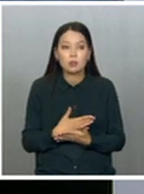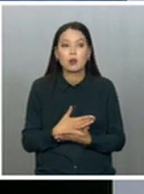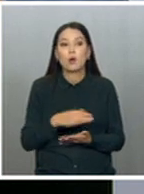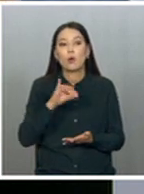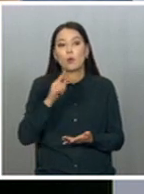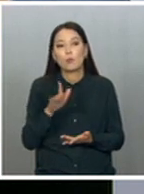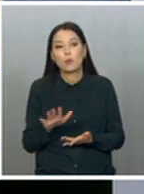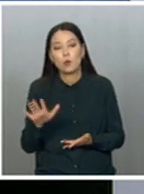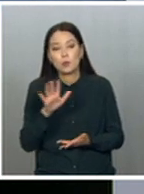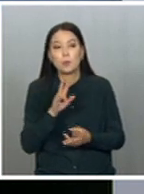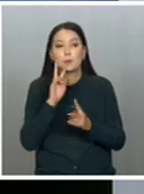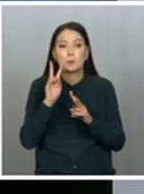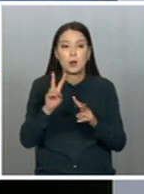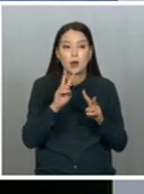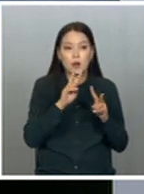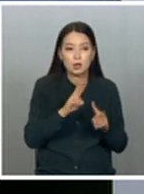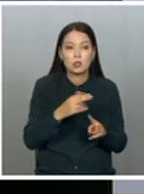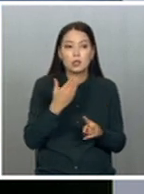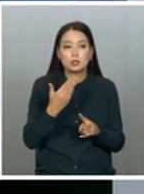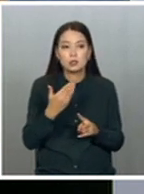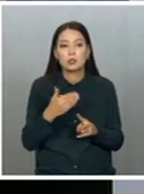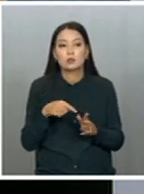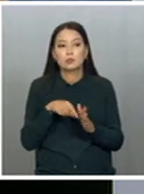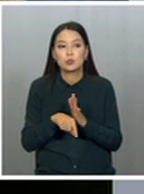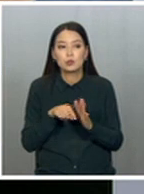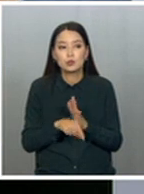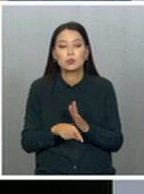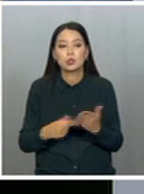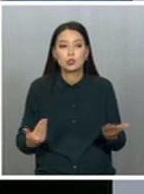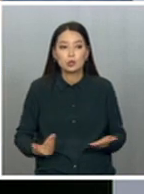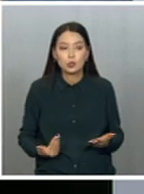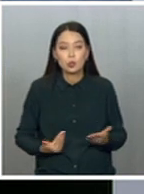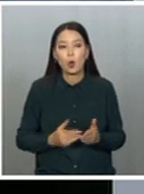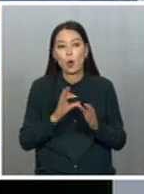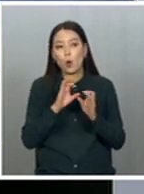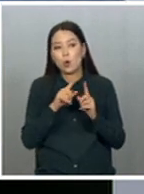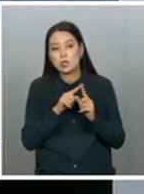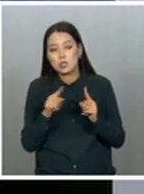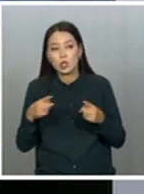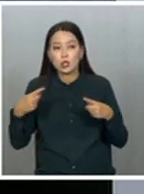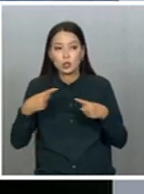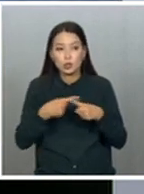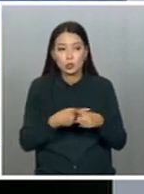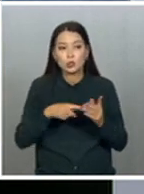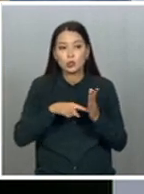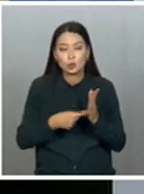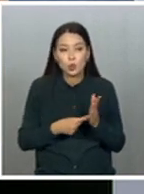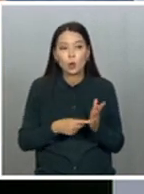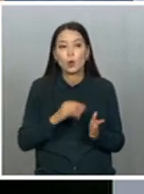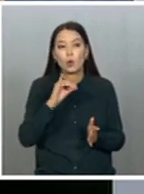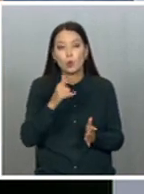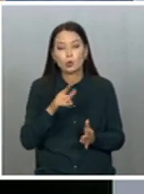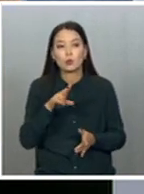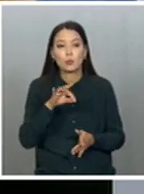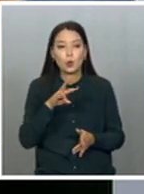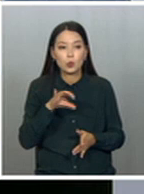жартышардағы бақылаушы үшін аспан сферасының дүние өсімен қиылысу нүктесі оңтүстік полюс болып табылады. Және